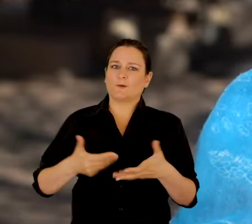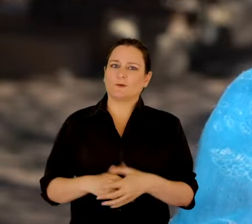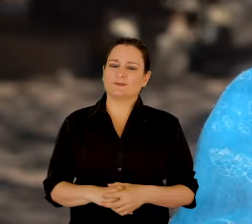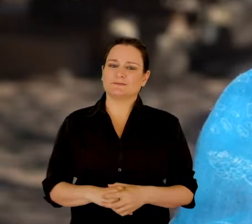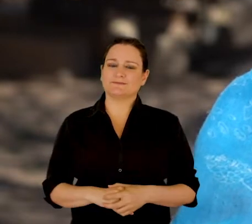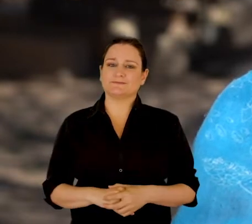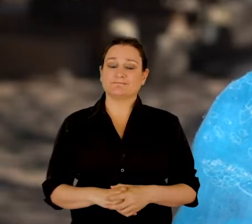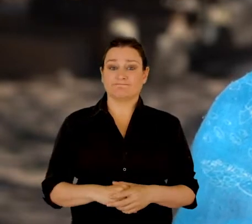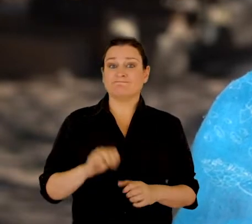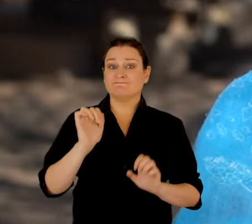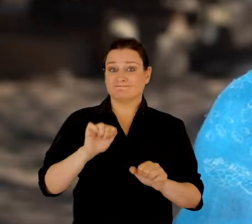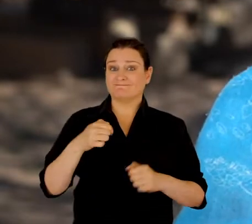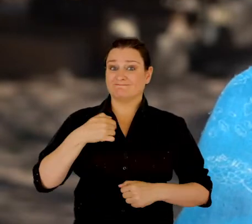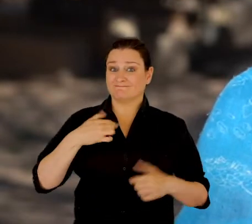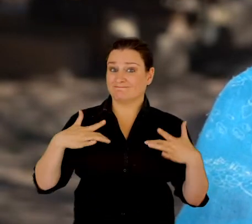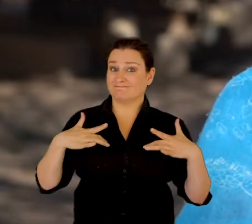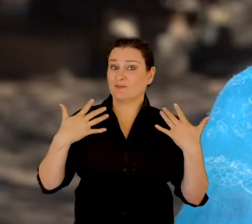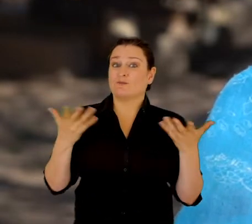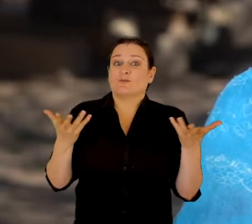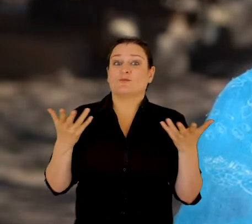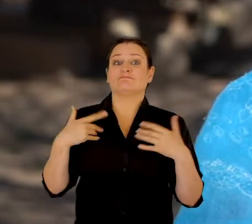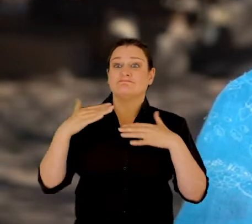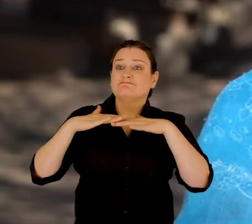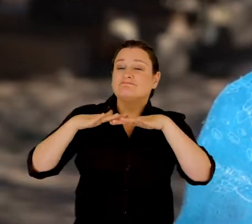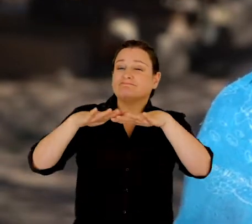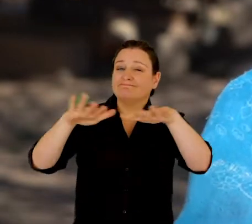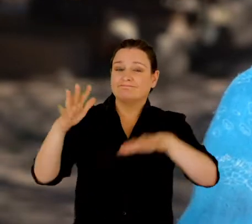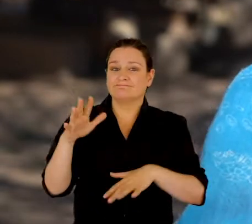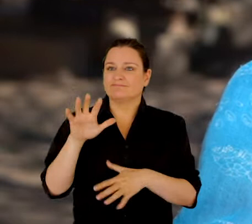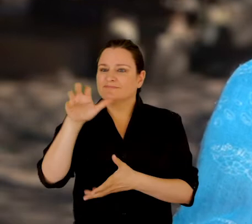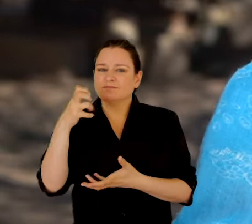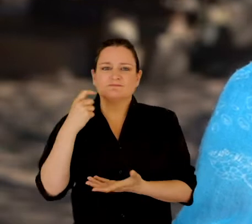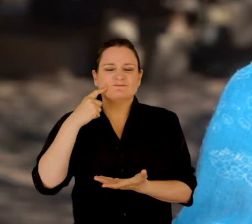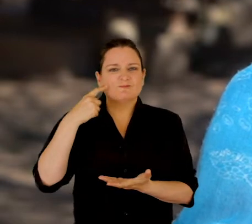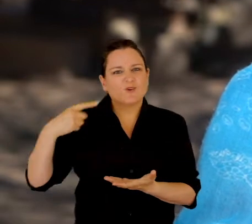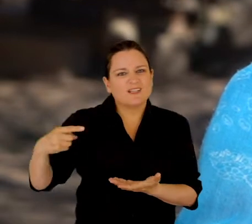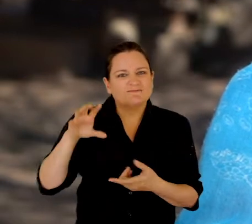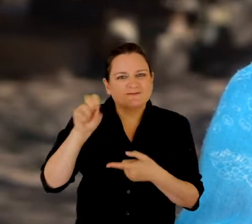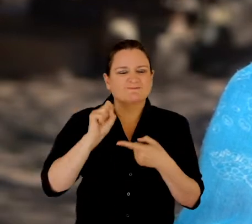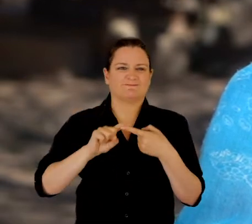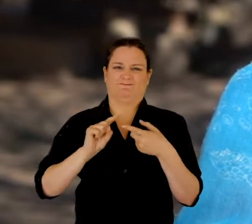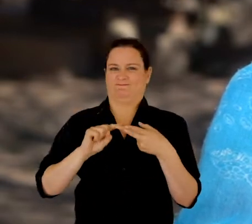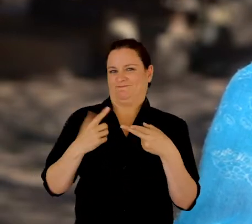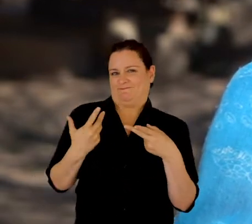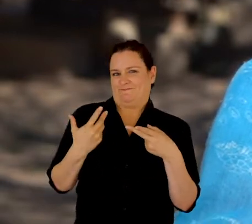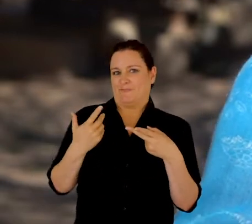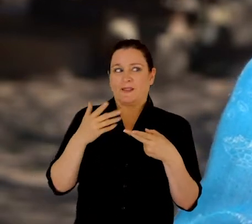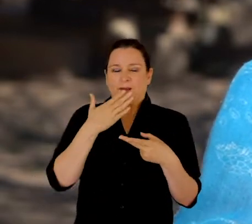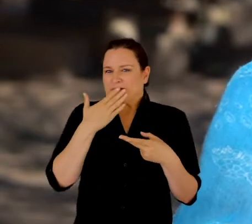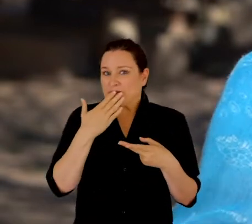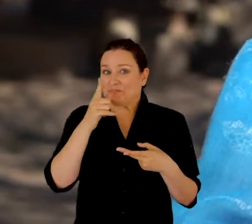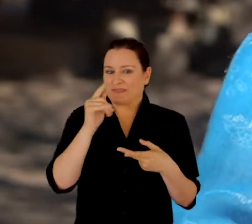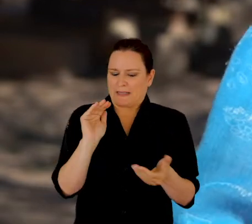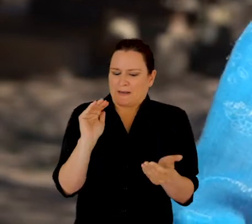uit die veld uit gelewe. Ons het soos hening, soos, mag ek dit dan